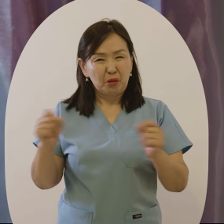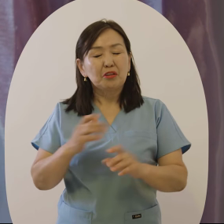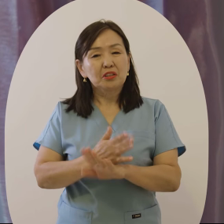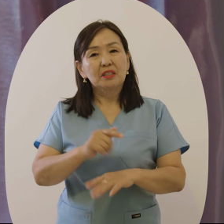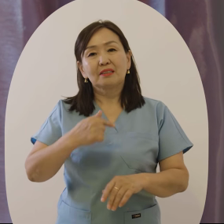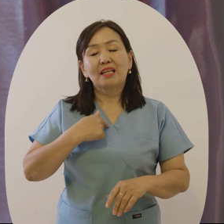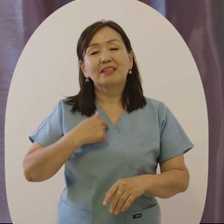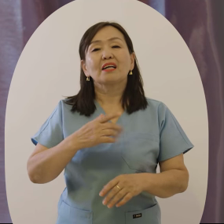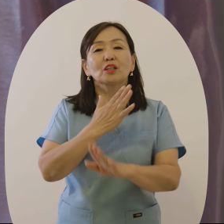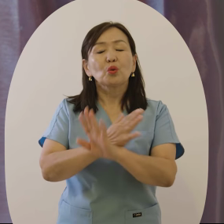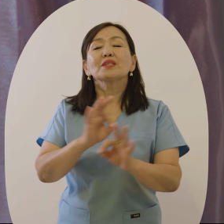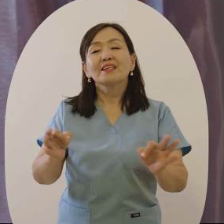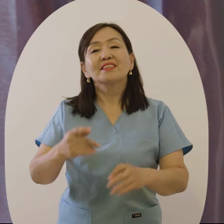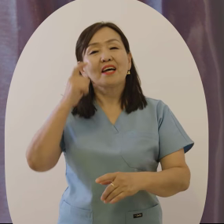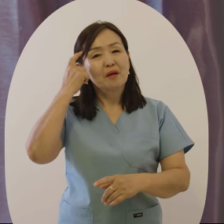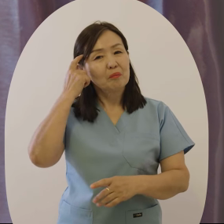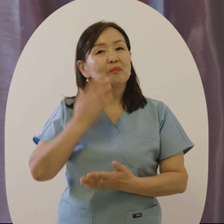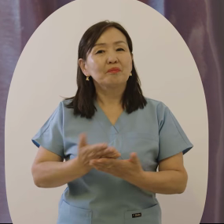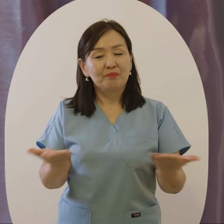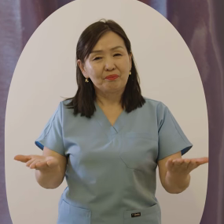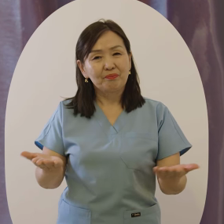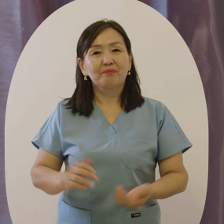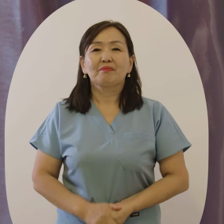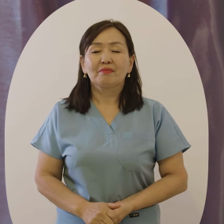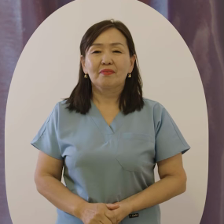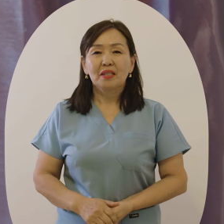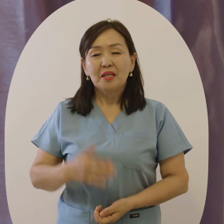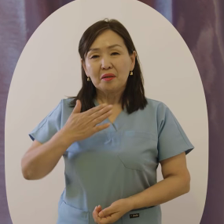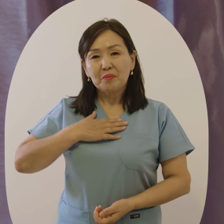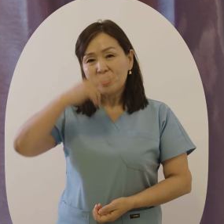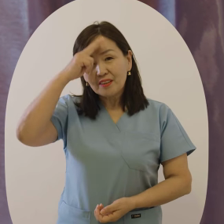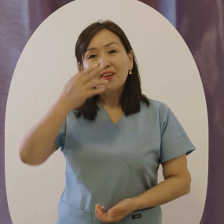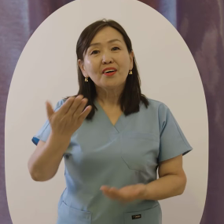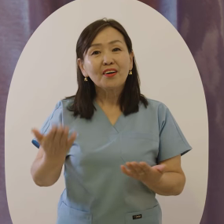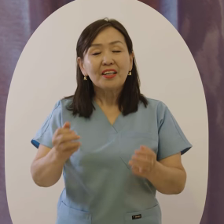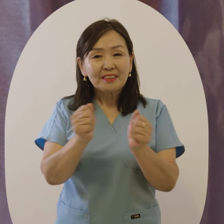аваасай. Энэ явдал надаар л ингээд дуусг.